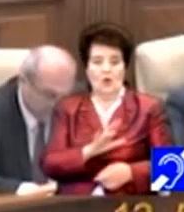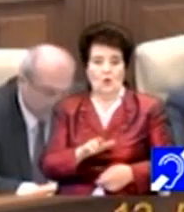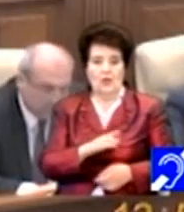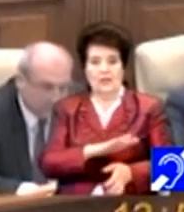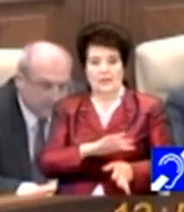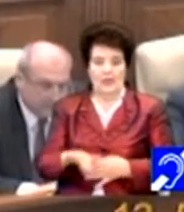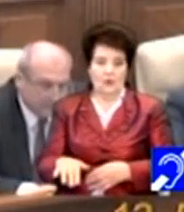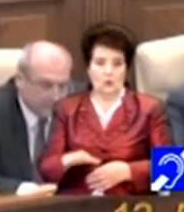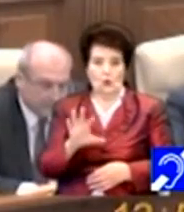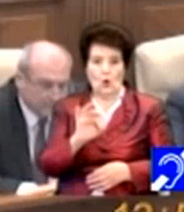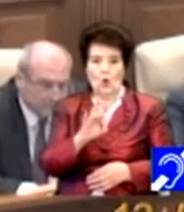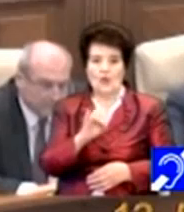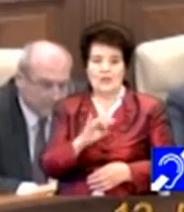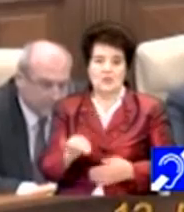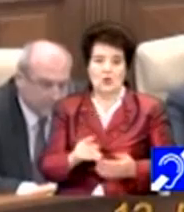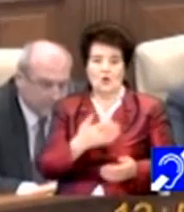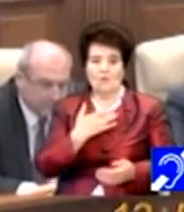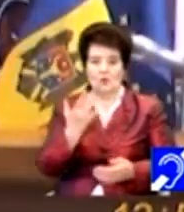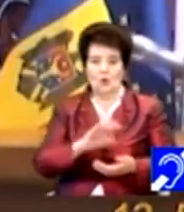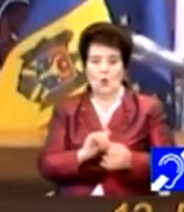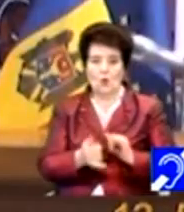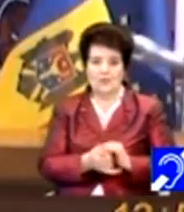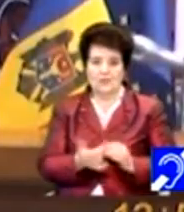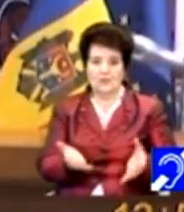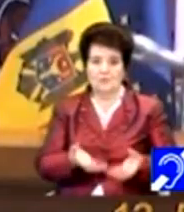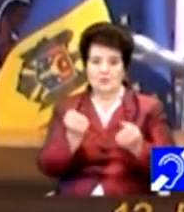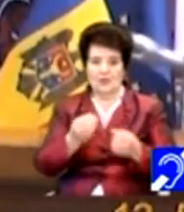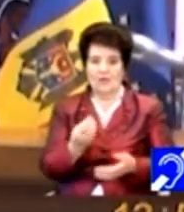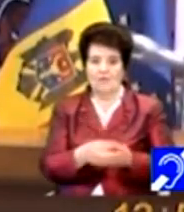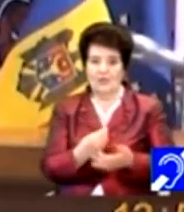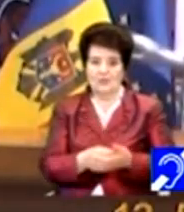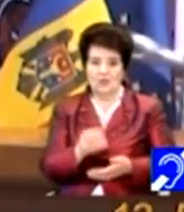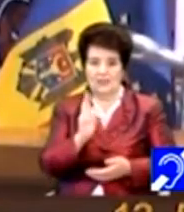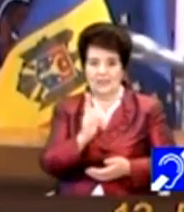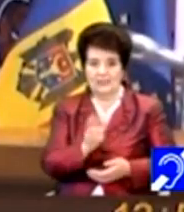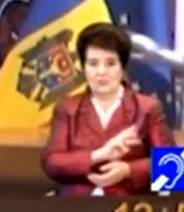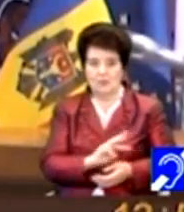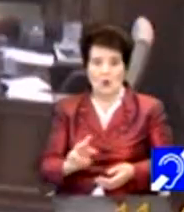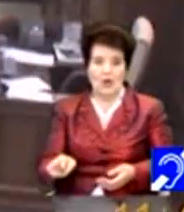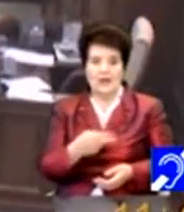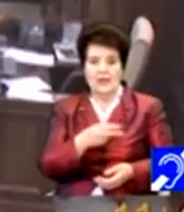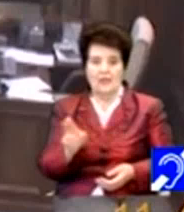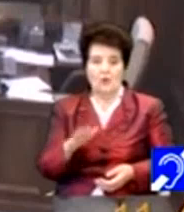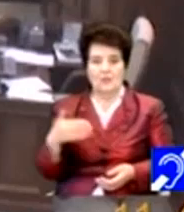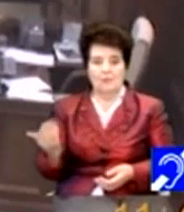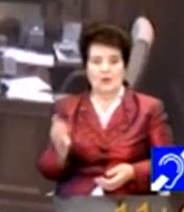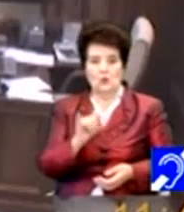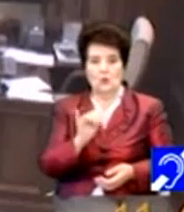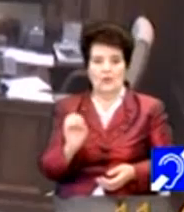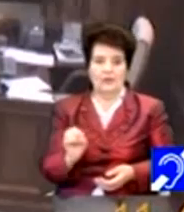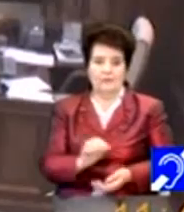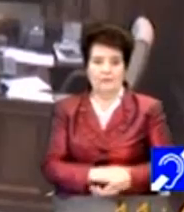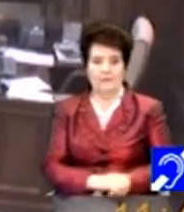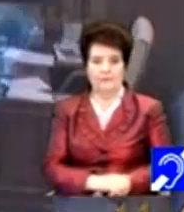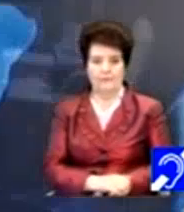Votarea legii ONG-urilor reprezintă o condiție pentru obținerea finanțării a 30 de milioane de euro din partea Uniunii Europene.